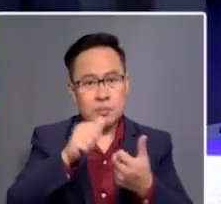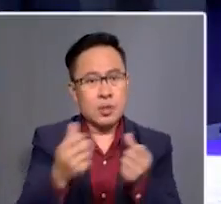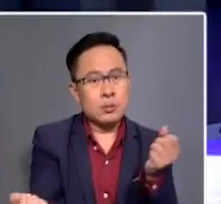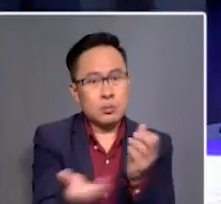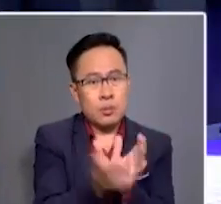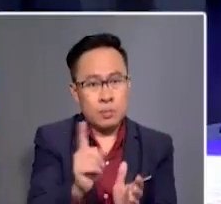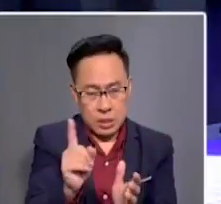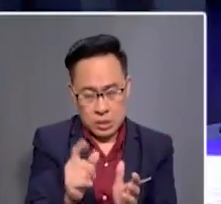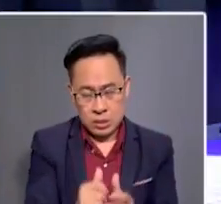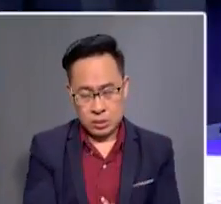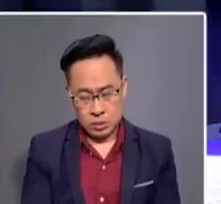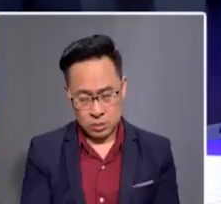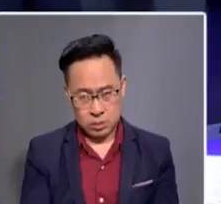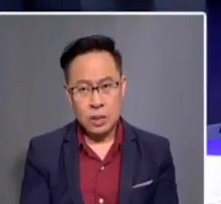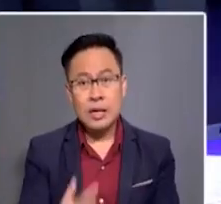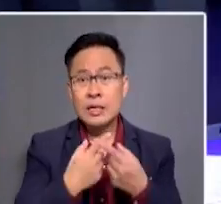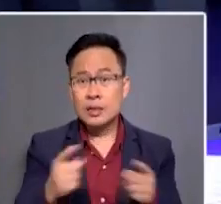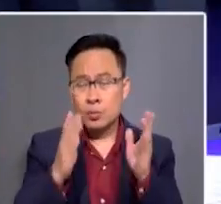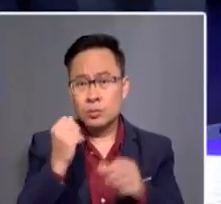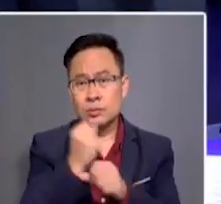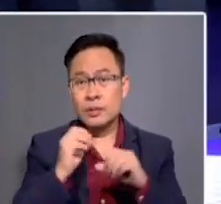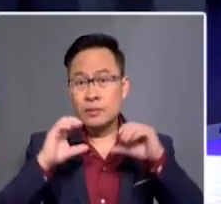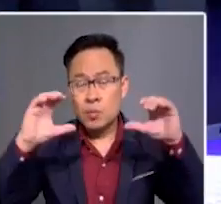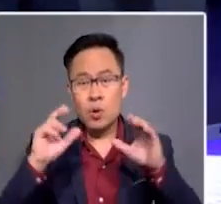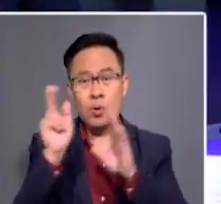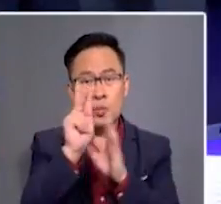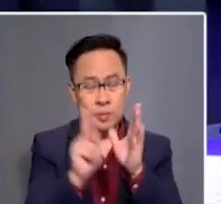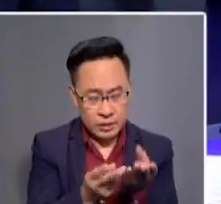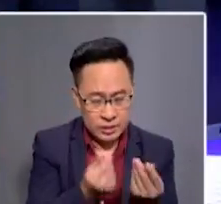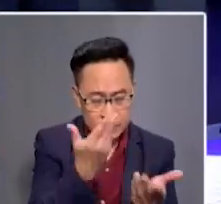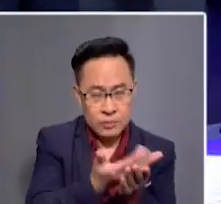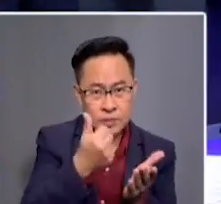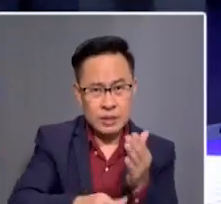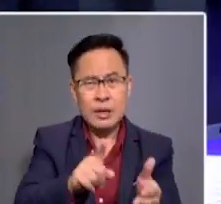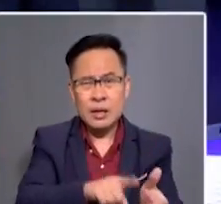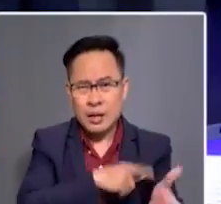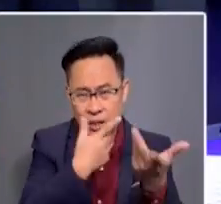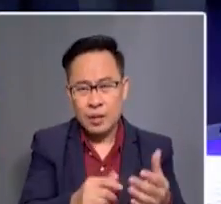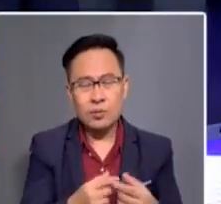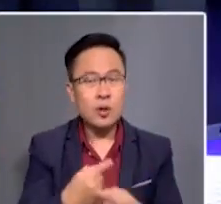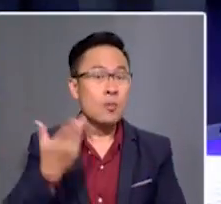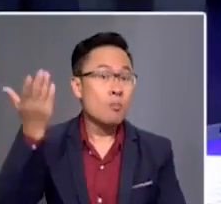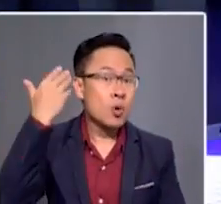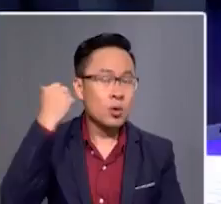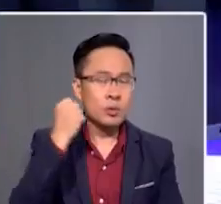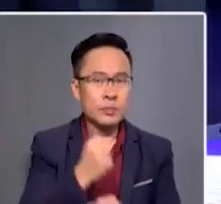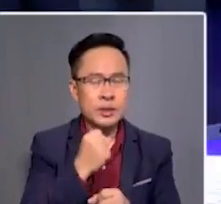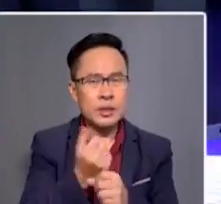ระทบหรือเปล่าแต่ก็มีการยืนยันนะครับว่าจากเดิมเนี่ยคือกฎหมายเนี่ยใช้กันมานานละนะครับภาษีเนี่ยใช้มานานละนะครับแล้วก็เมื่อก่อนเนี่ยเป็น